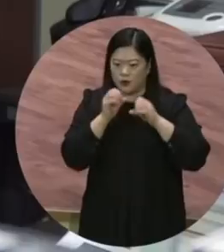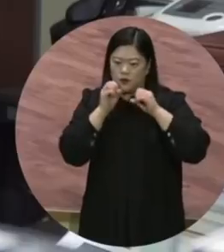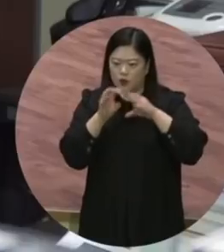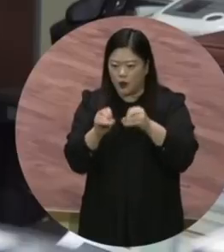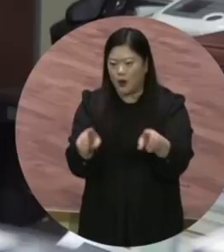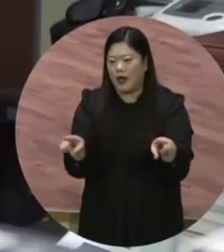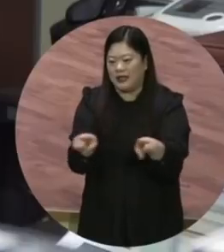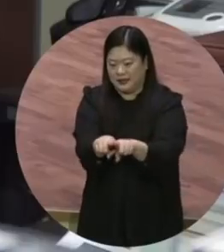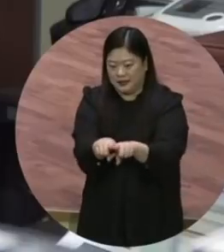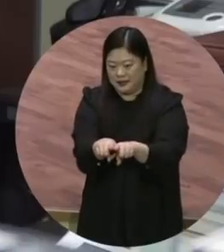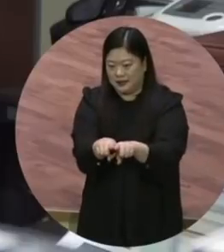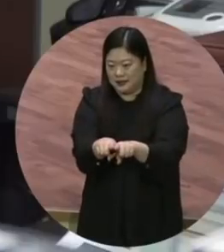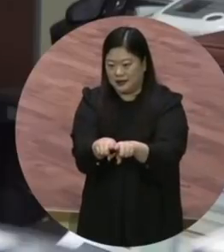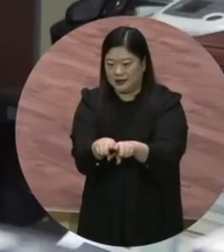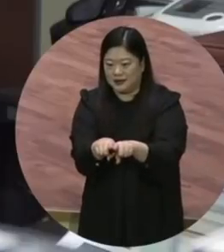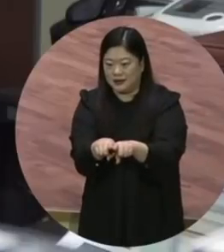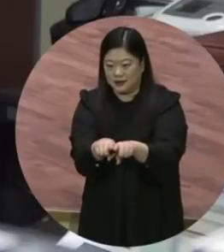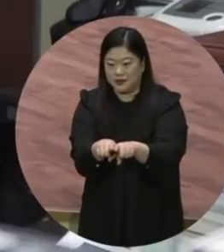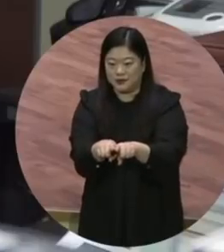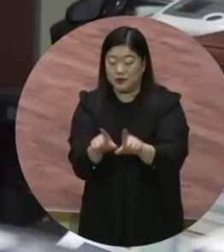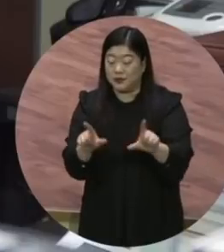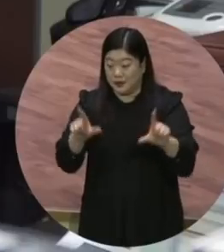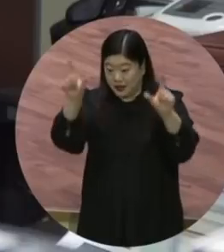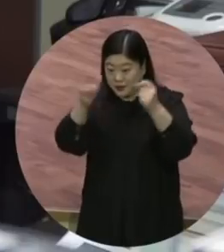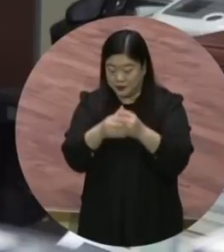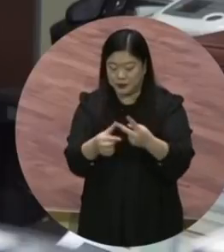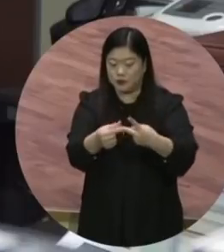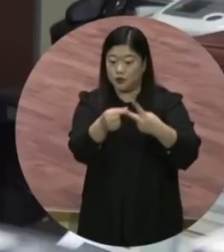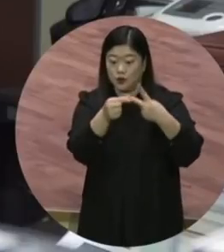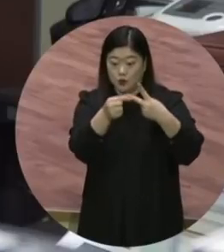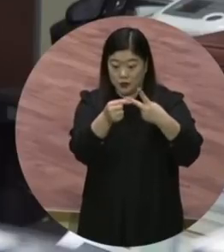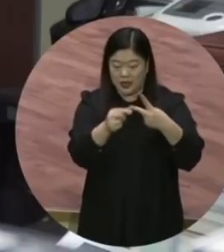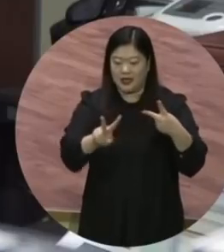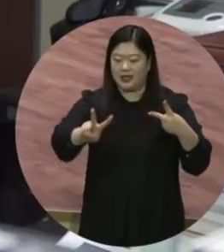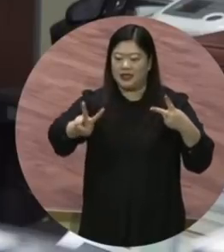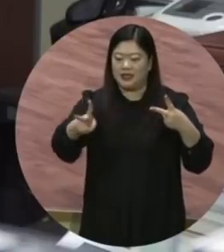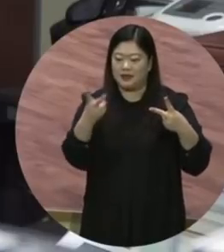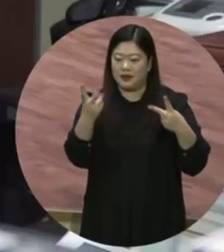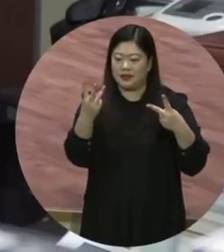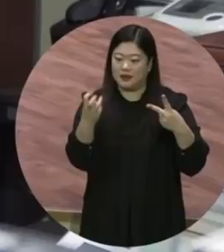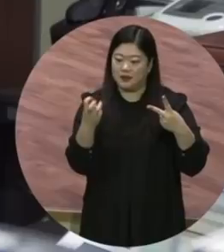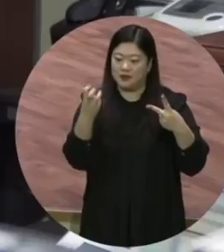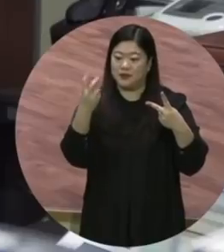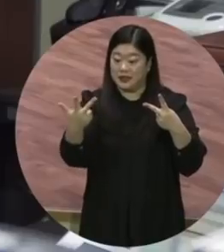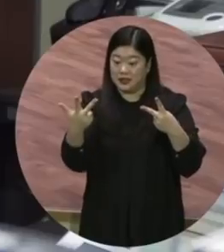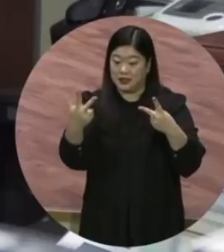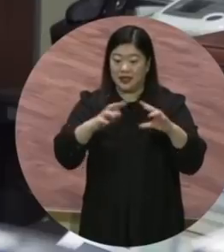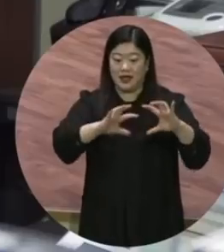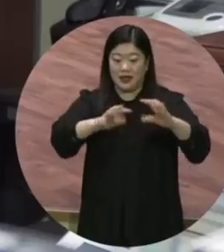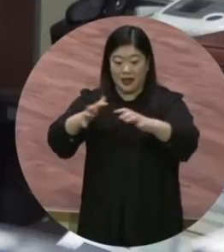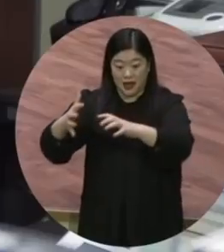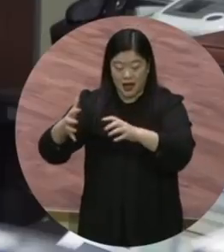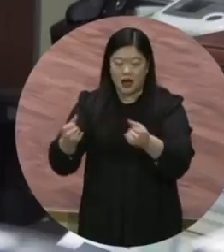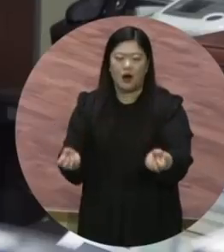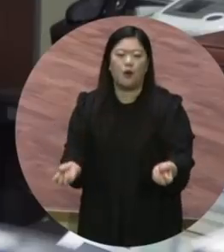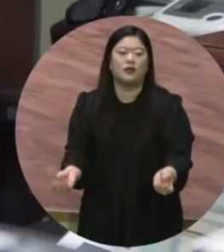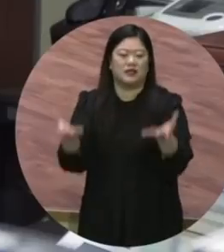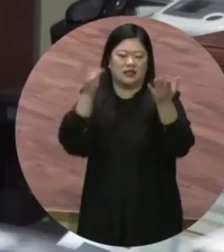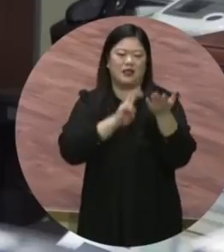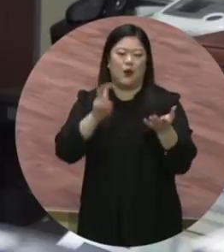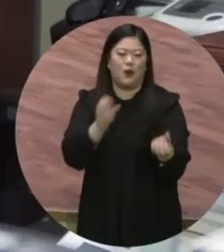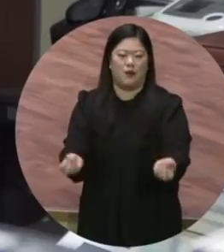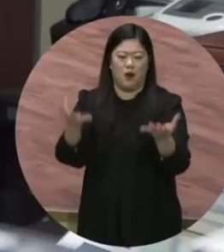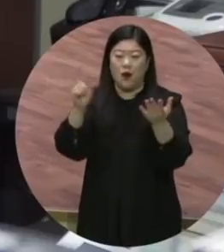전도가 되어지는 그런 날이 있고, 그 다음에 2, 3주 나라 콘서트가 있습니다. 다민족